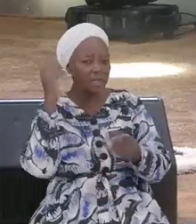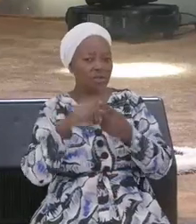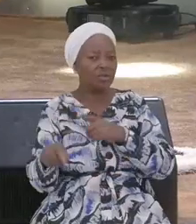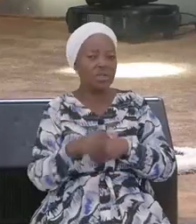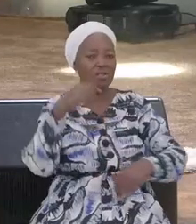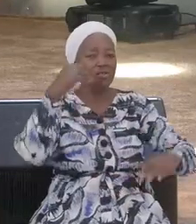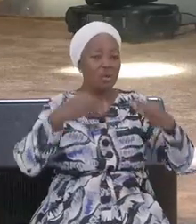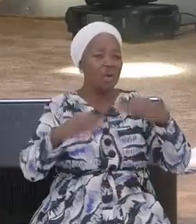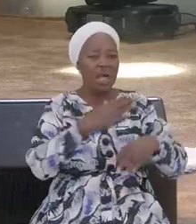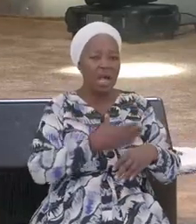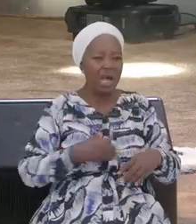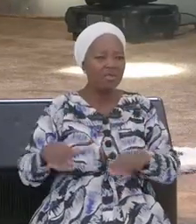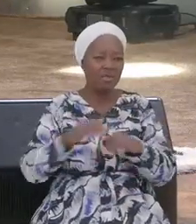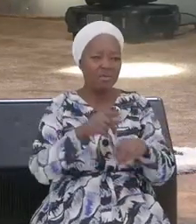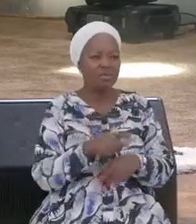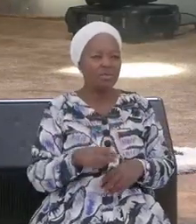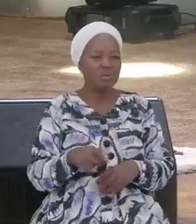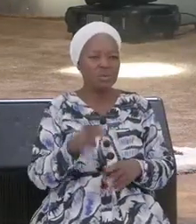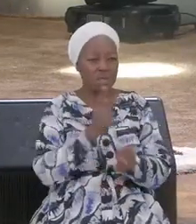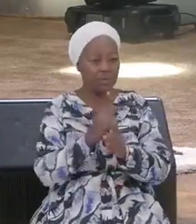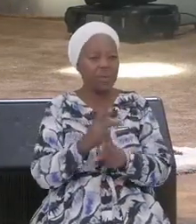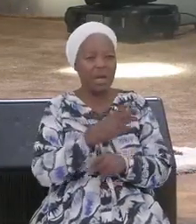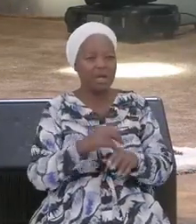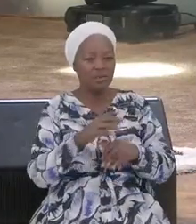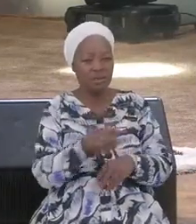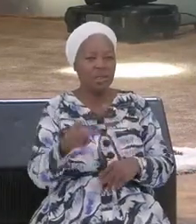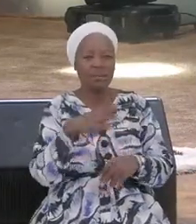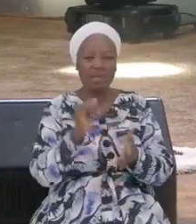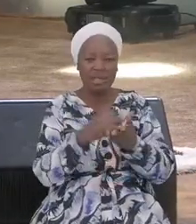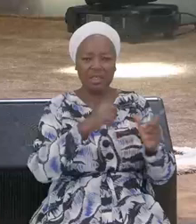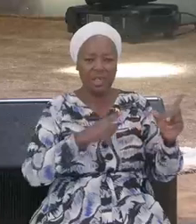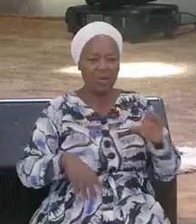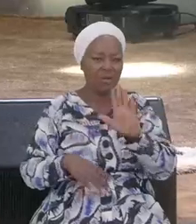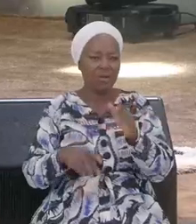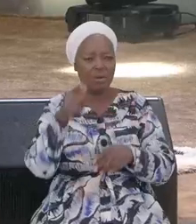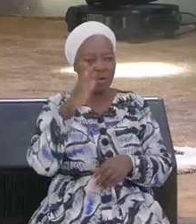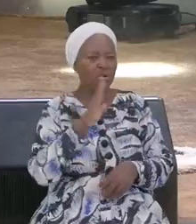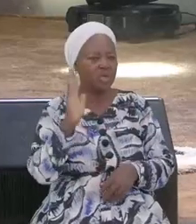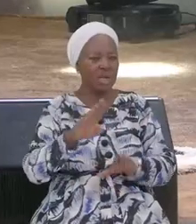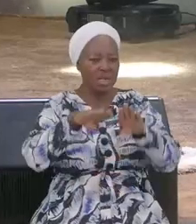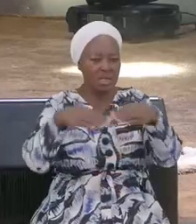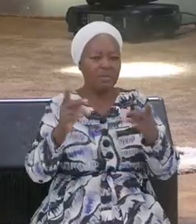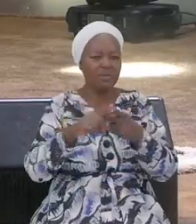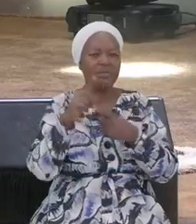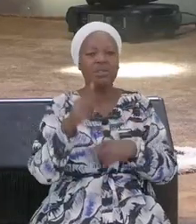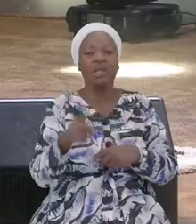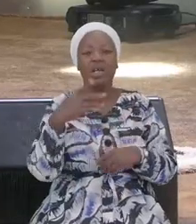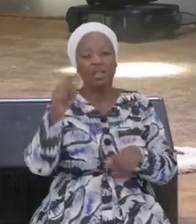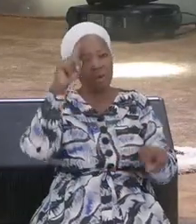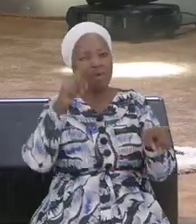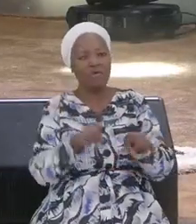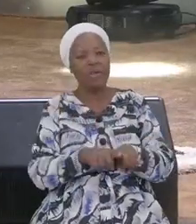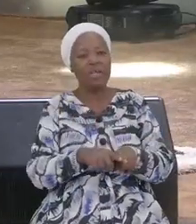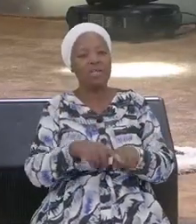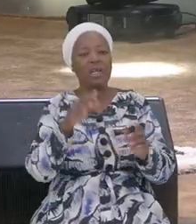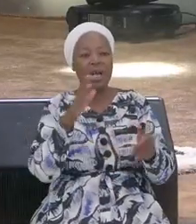les observez et les mettez en pratique, l'Éternel, ton Dieu, gardera envers toi